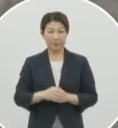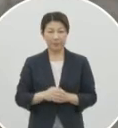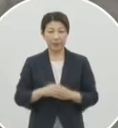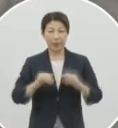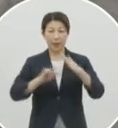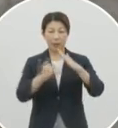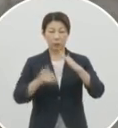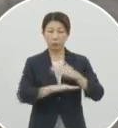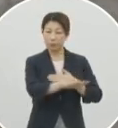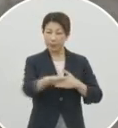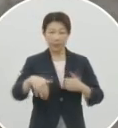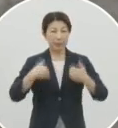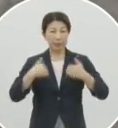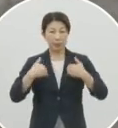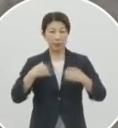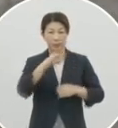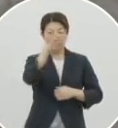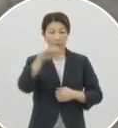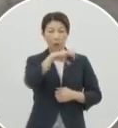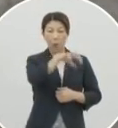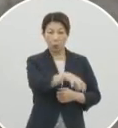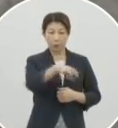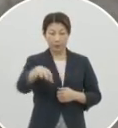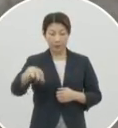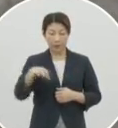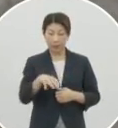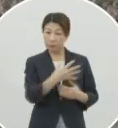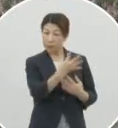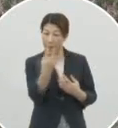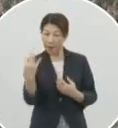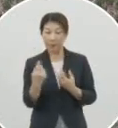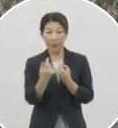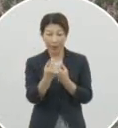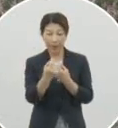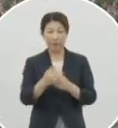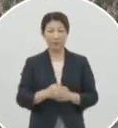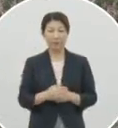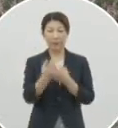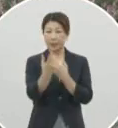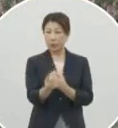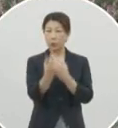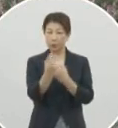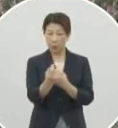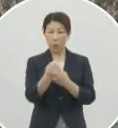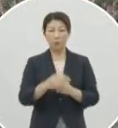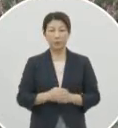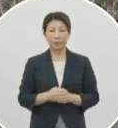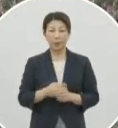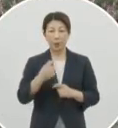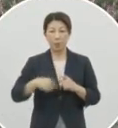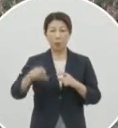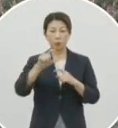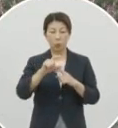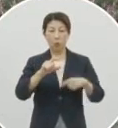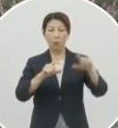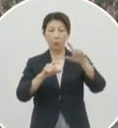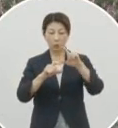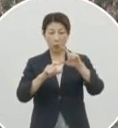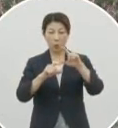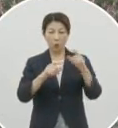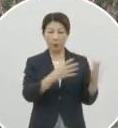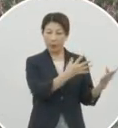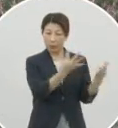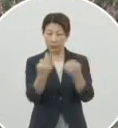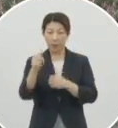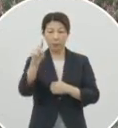族みんなで楽しめる観光地がいっぱいだね。 でしょでしょ。もっともっと多くの